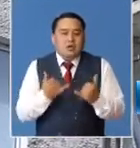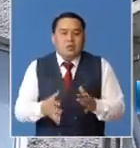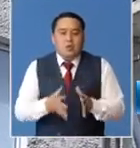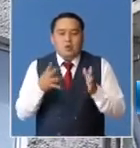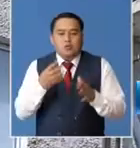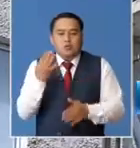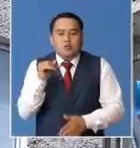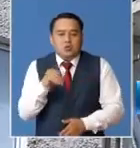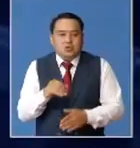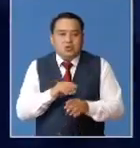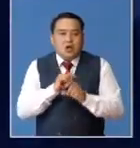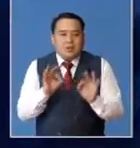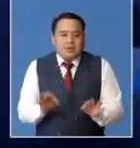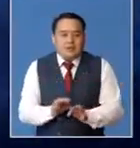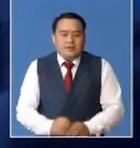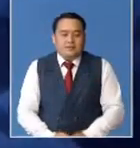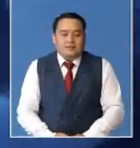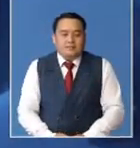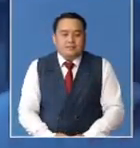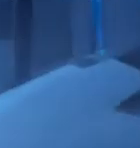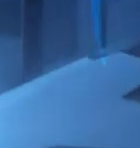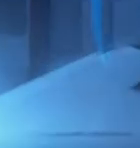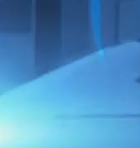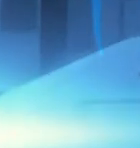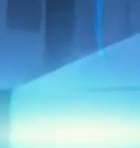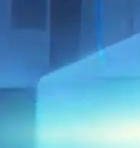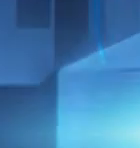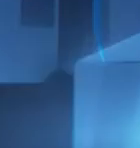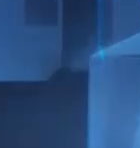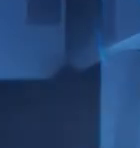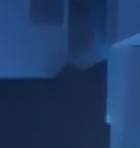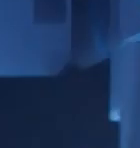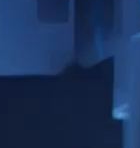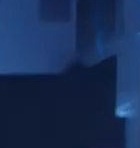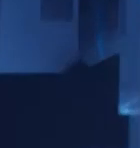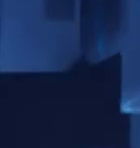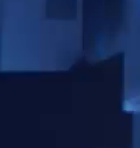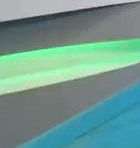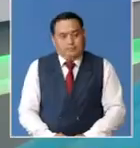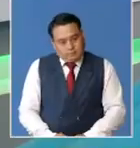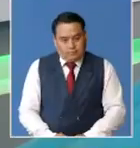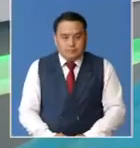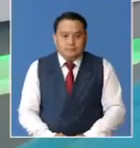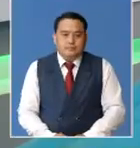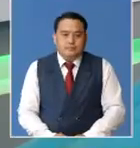более 4000 объектов. Ануар Амангельдинов, Абзал Нусипов, телеканал ЖТСУ.